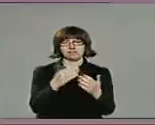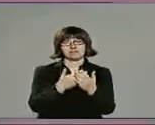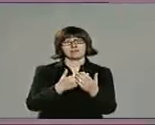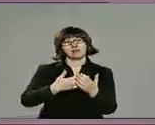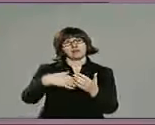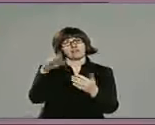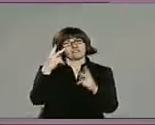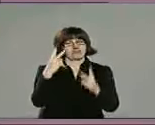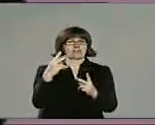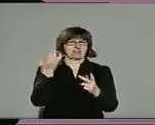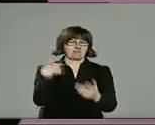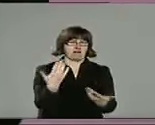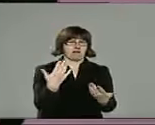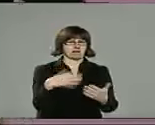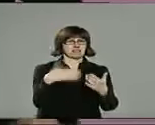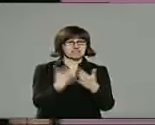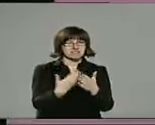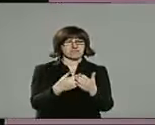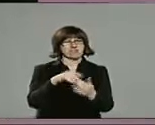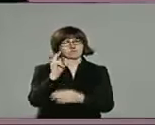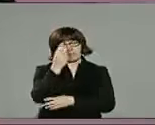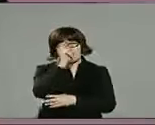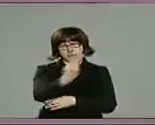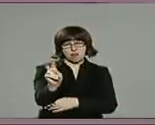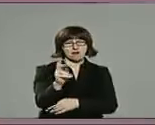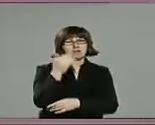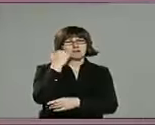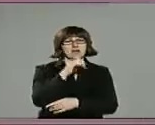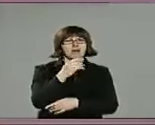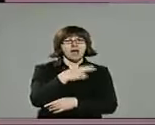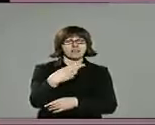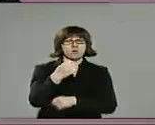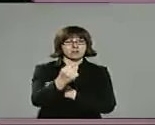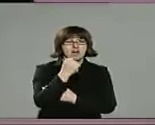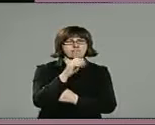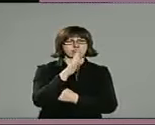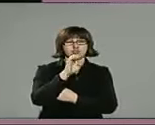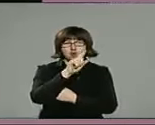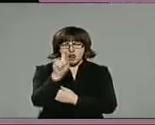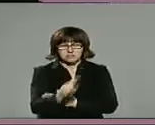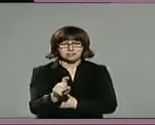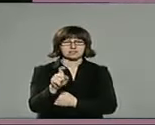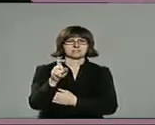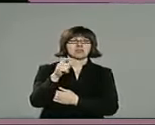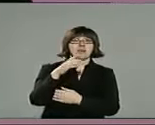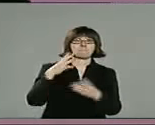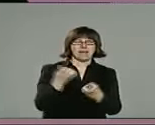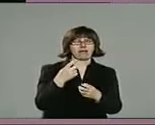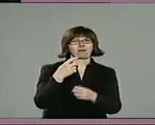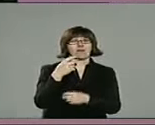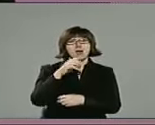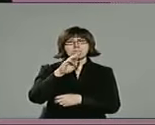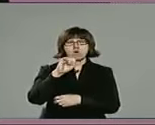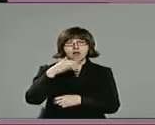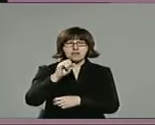Das war ganz wichtig. Und deswegen sage ich euch, lieber Hannelore Kraft, lieber Olaf Scholz, lieber Kurt Beck, Jens